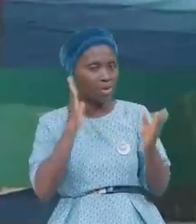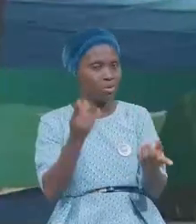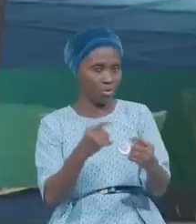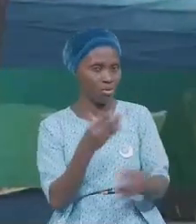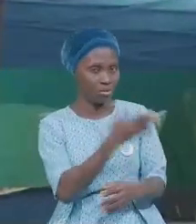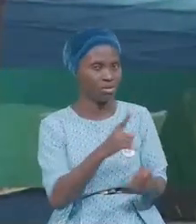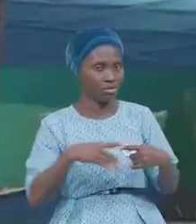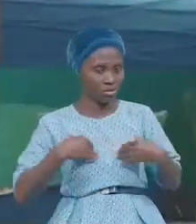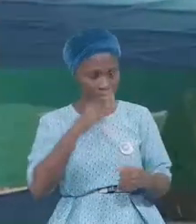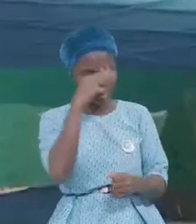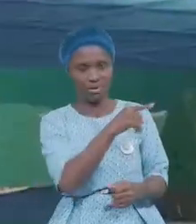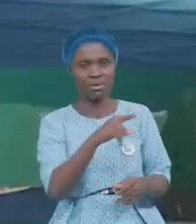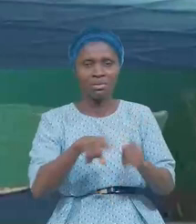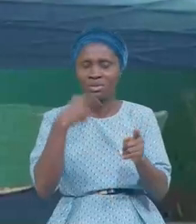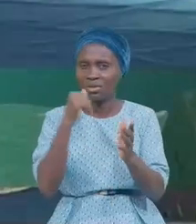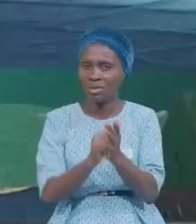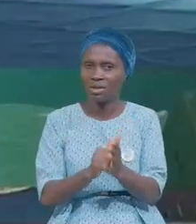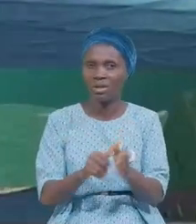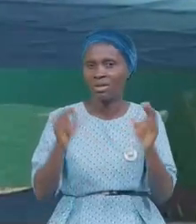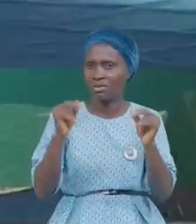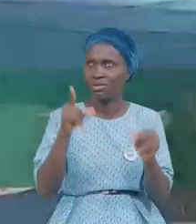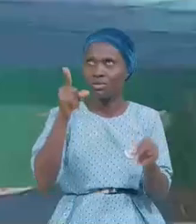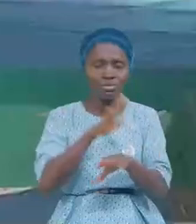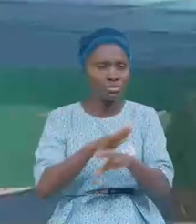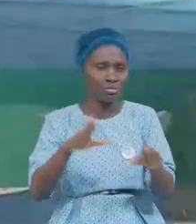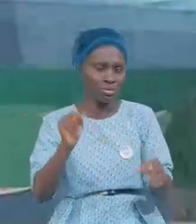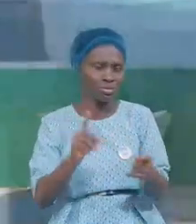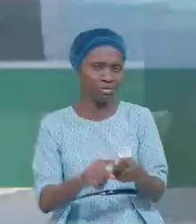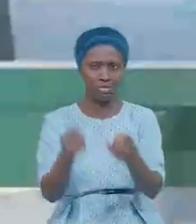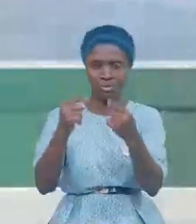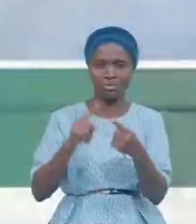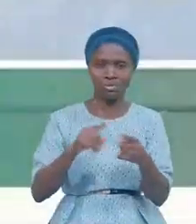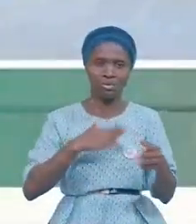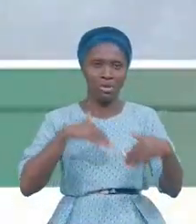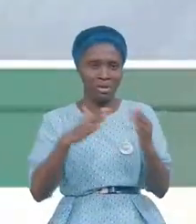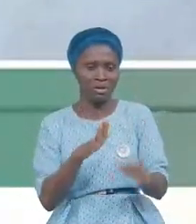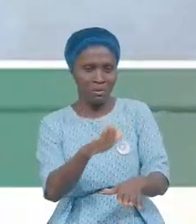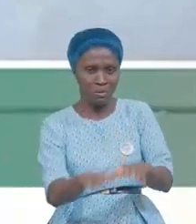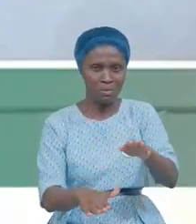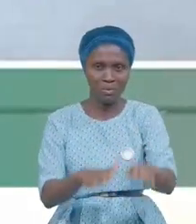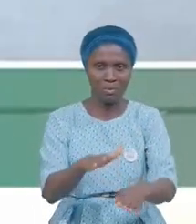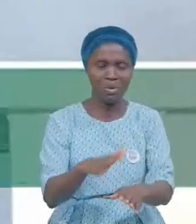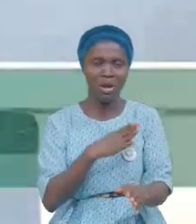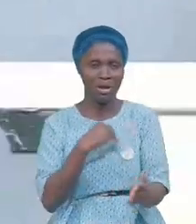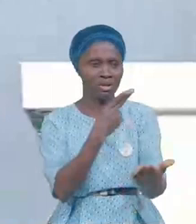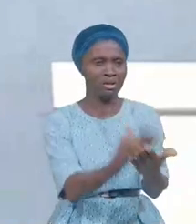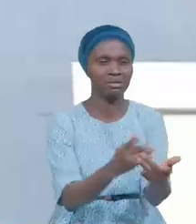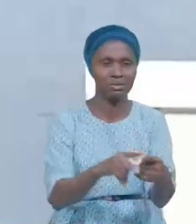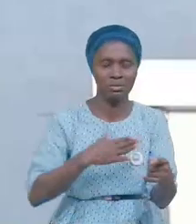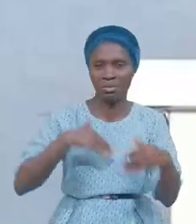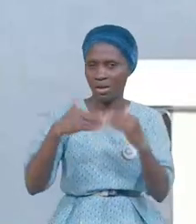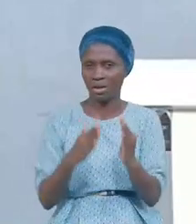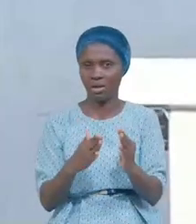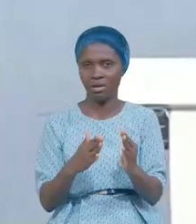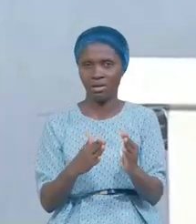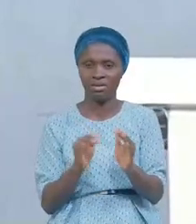il a dit, tu n'as pas besoin de te déranger autant, hein? Tu n'as pas besoin de marcher jusqu'à venir chez moi.